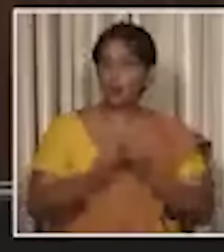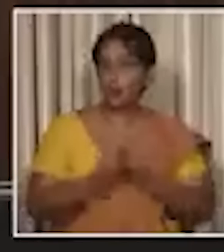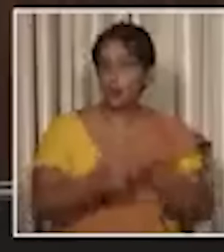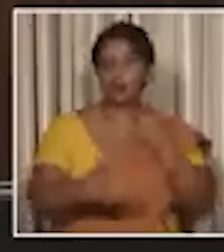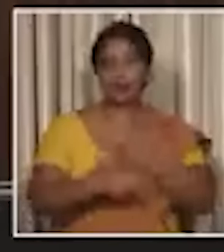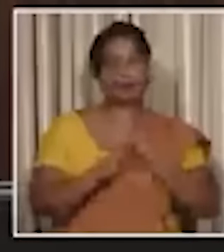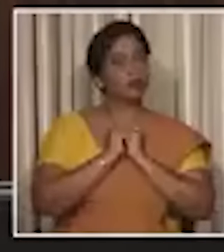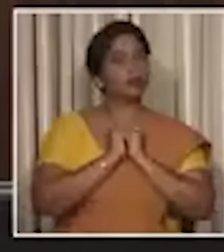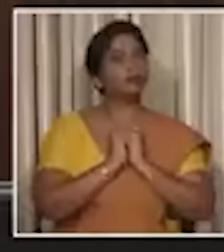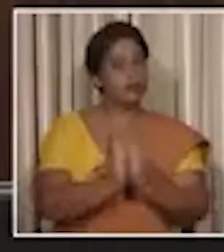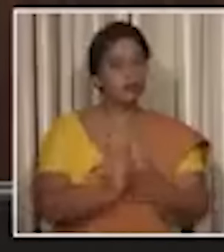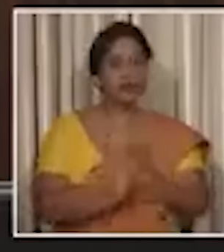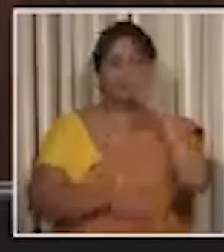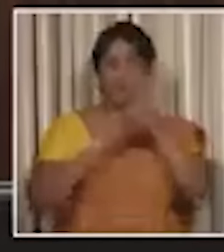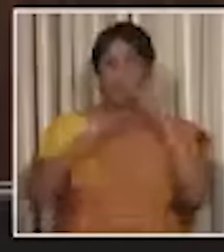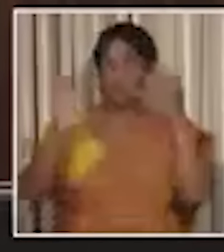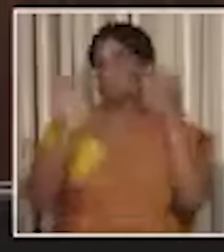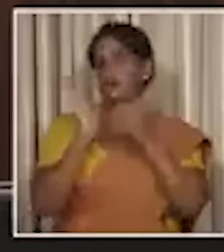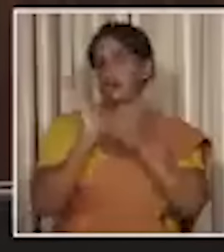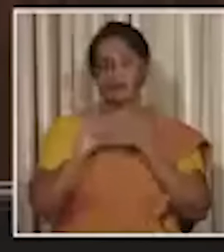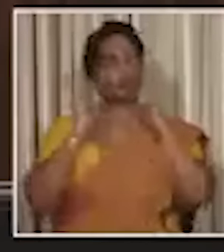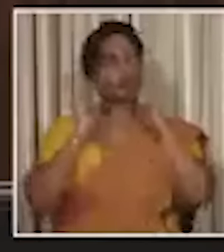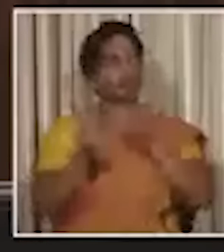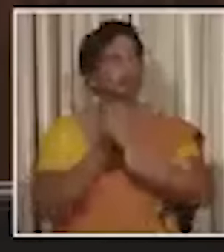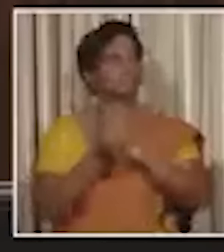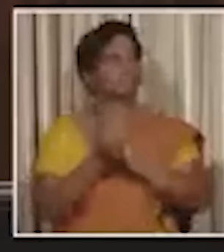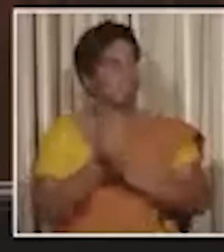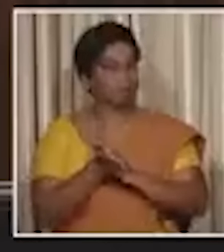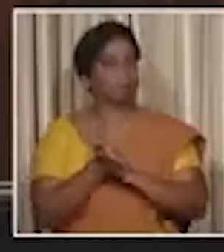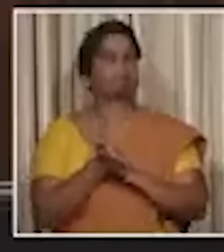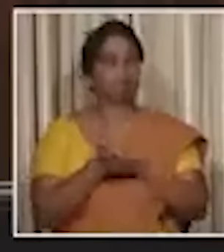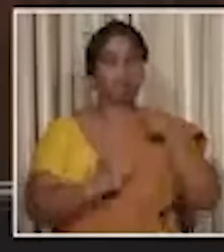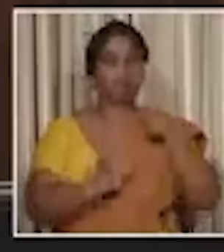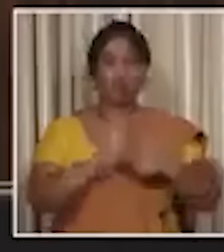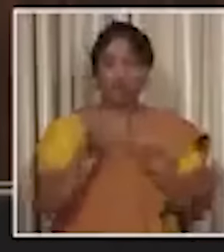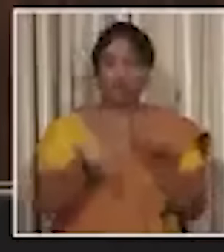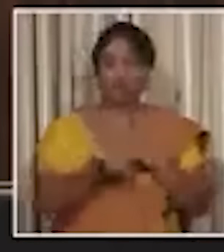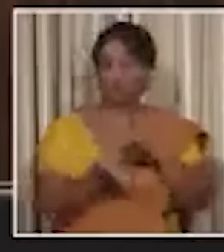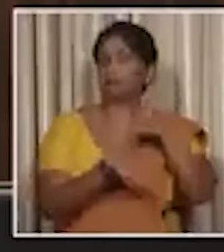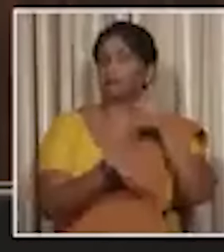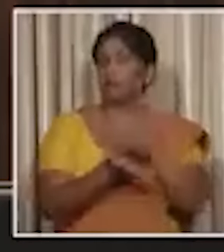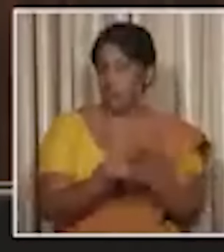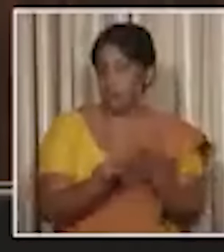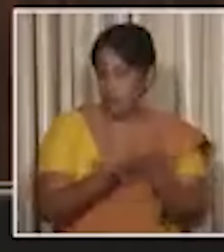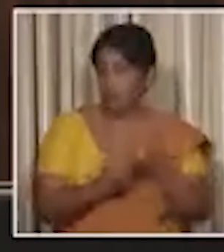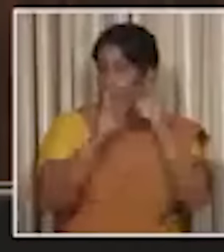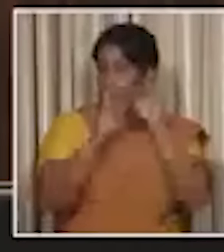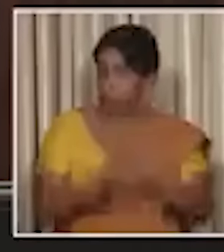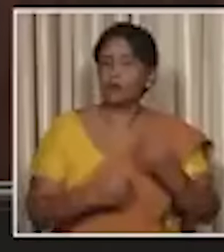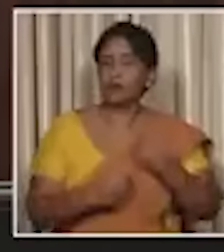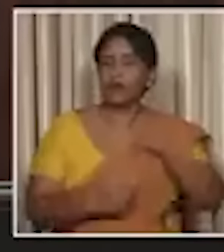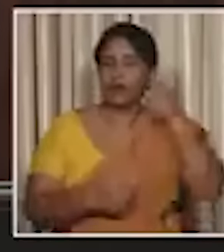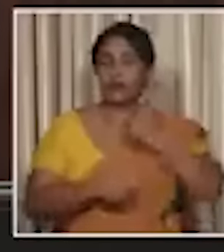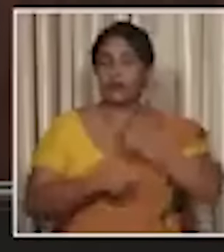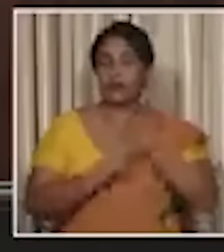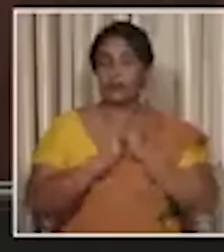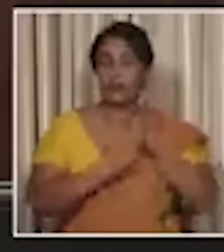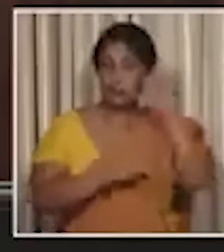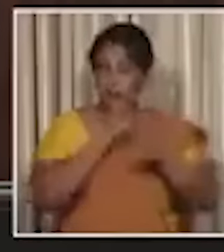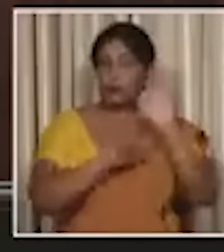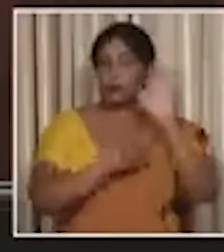දැනට අපි ක්‍රියාමාර්ග කීපයක් නිරත වෙමින් සුව පිණස වැඩ කරන රාජ්‍ය සේවයක් මේ රටේ යලි ස්ථාපිත කළ යුතුයි. ඒ සඳහා මා හිතනවා රාජ්‍ය සේවකයන්